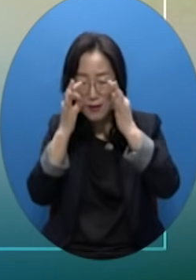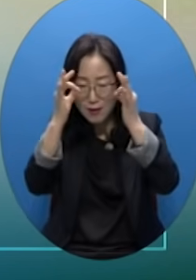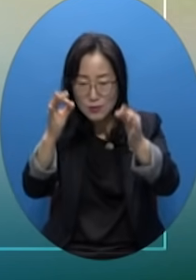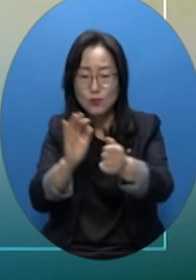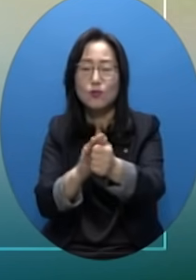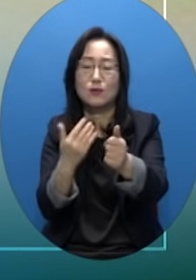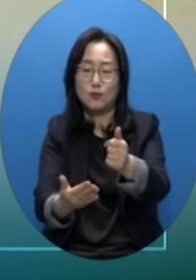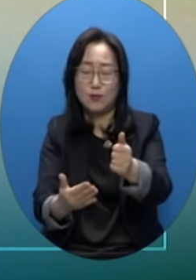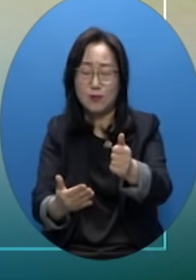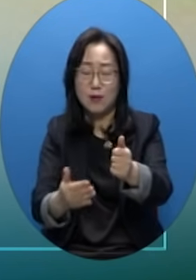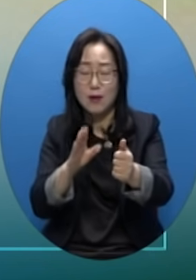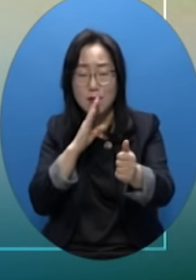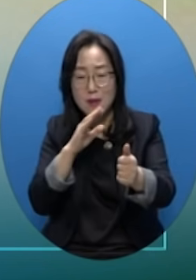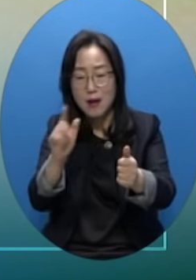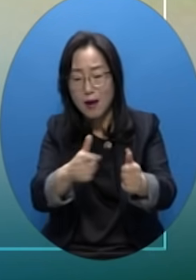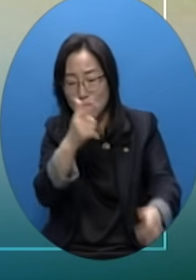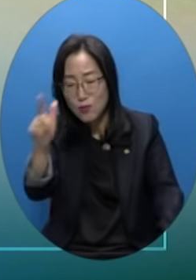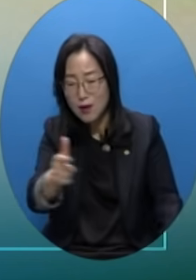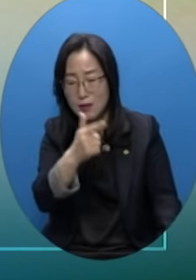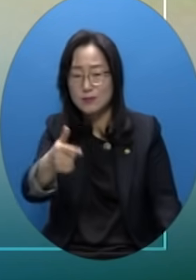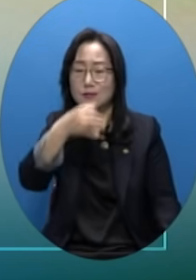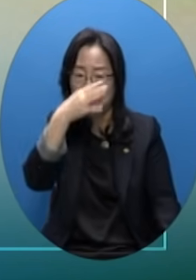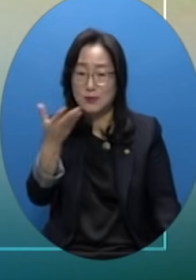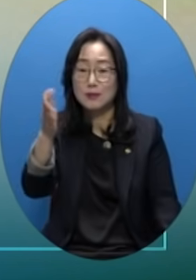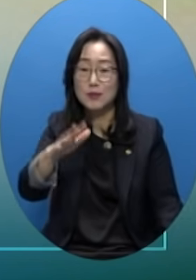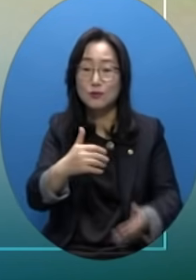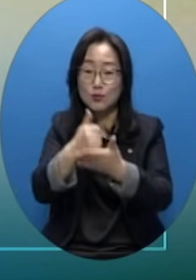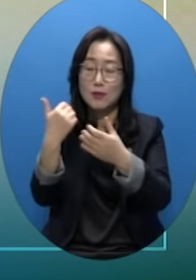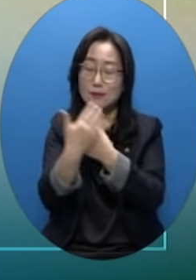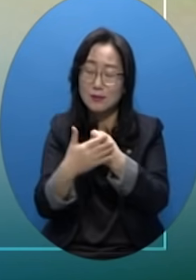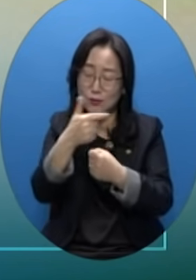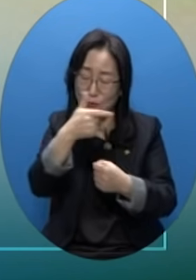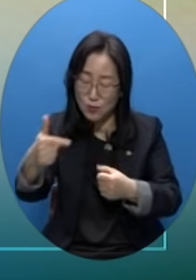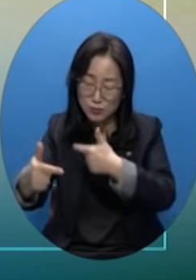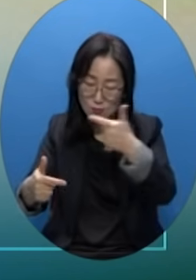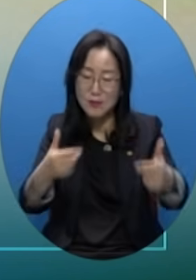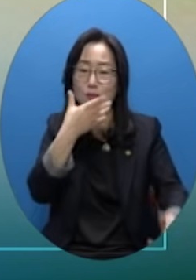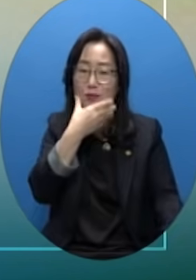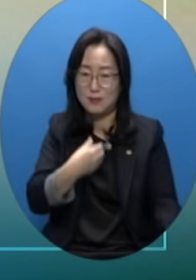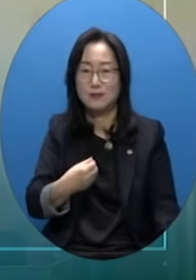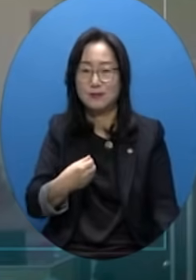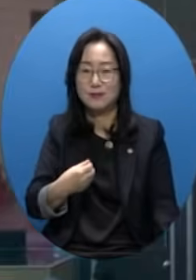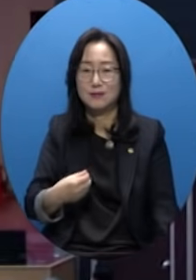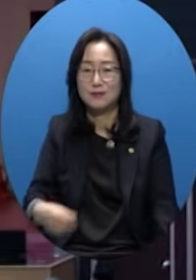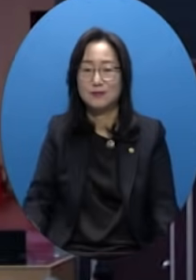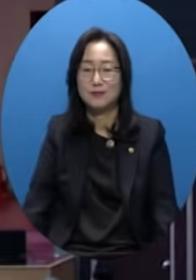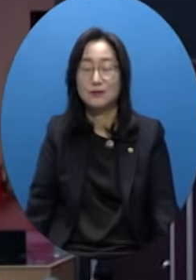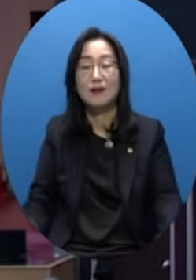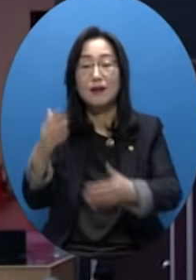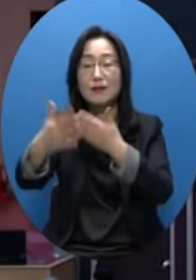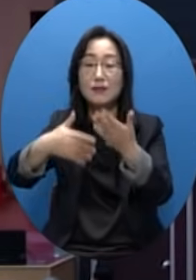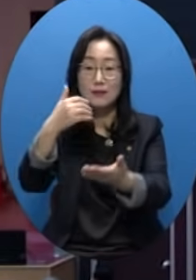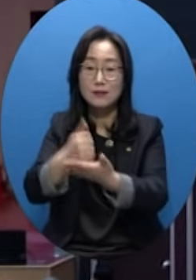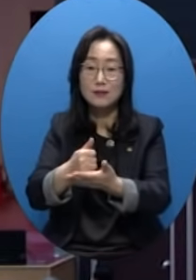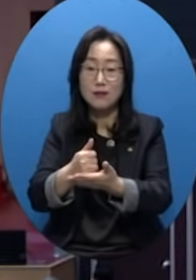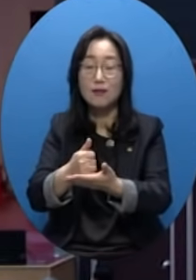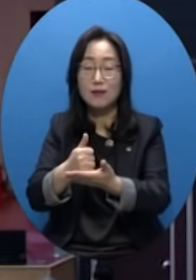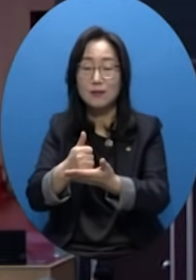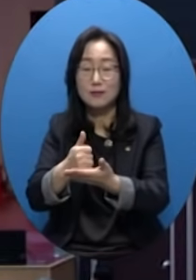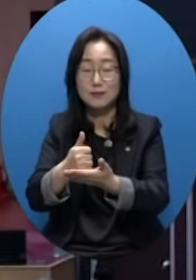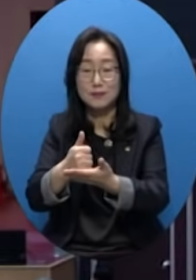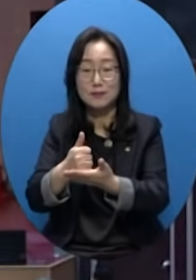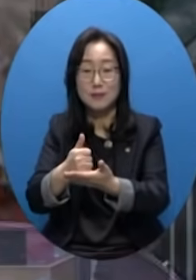아이들을 3 이들은 하루하루가 힘들긴 하지만 쥘 맥은 으로 너무 행복합니다 하나님께서 이